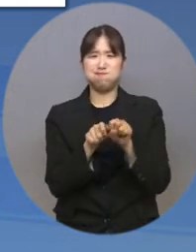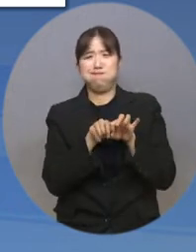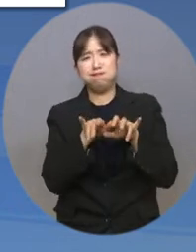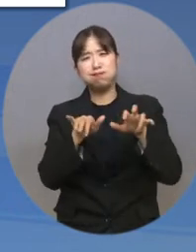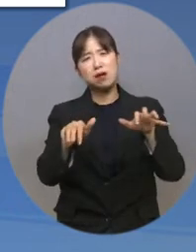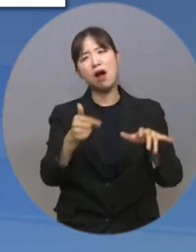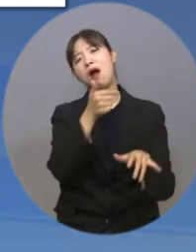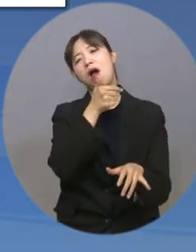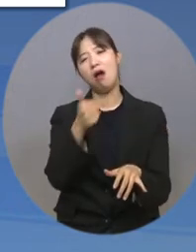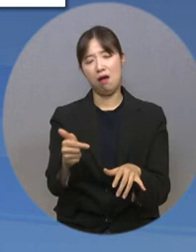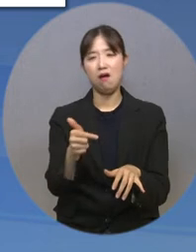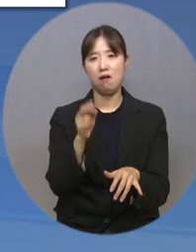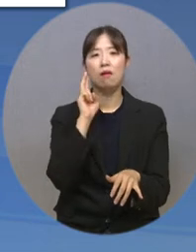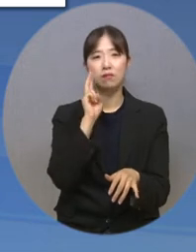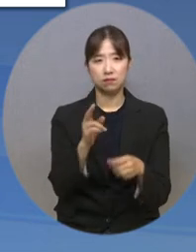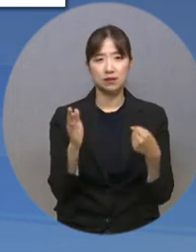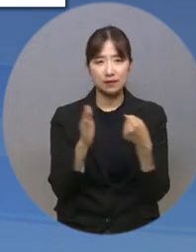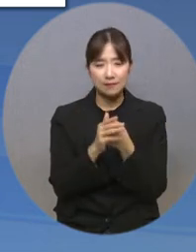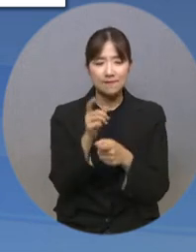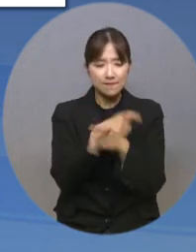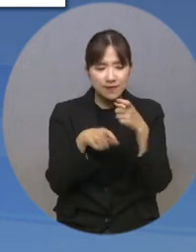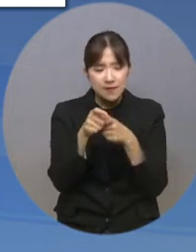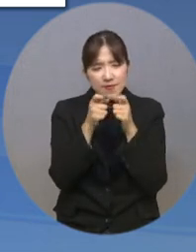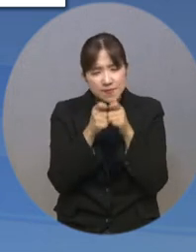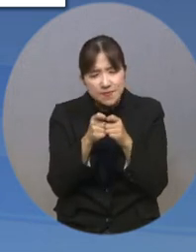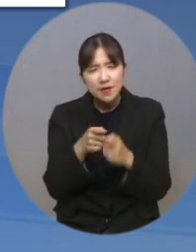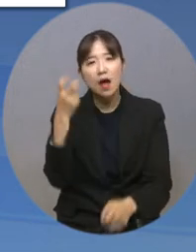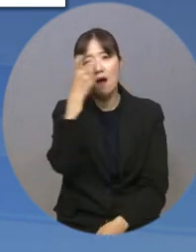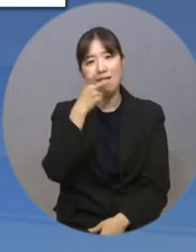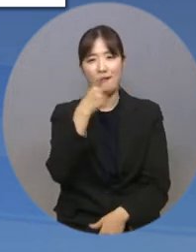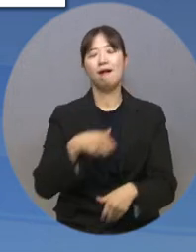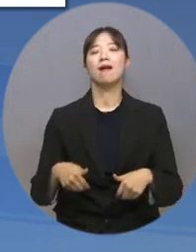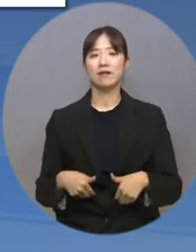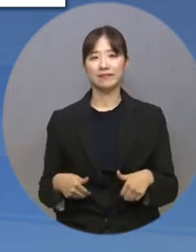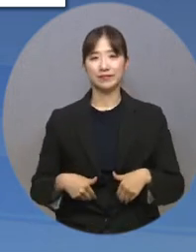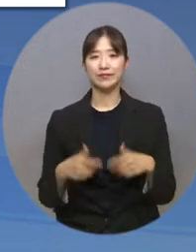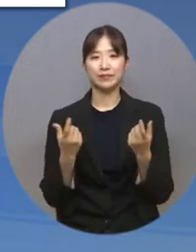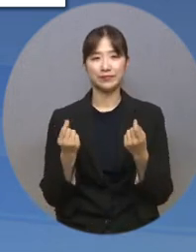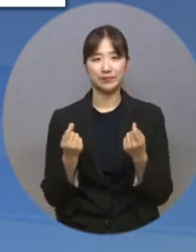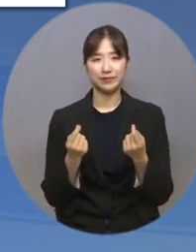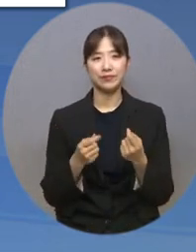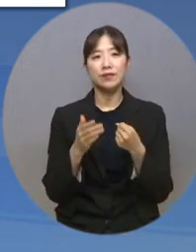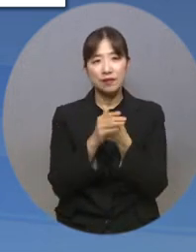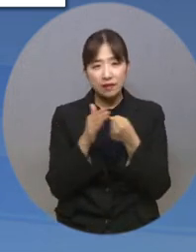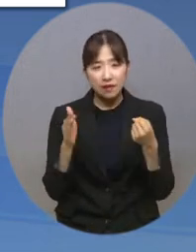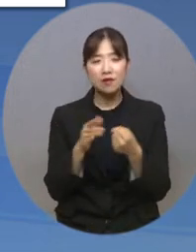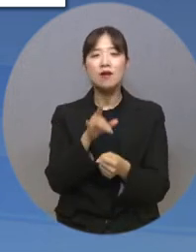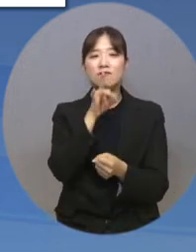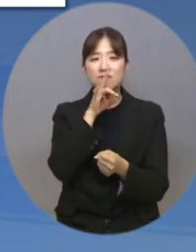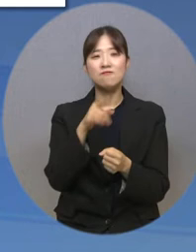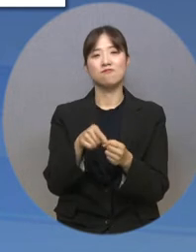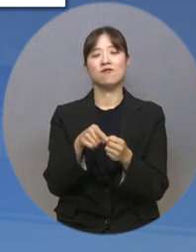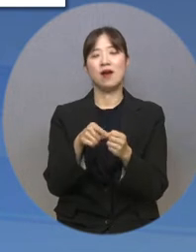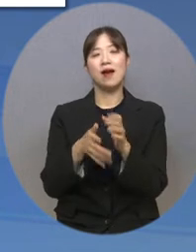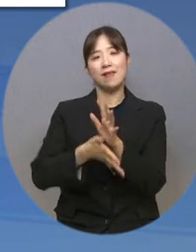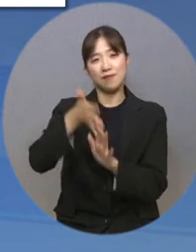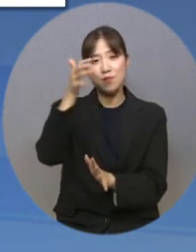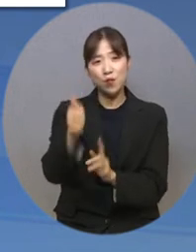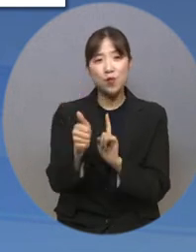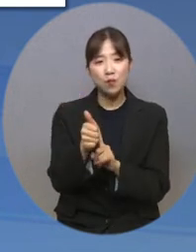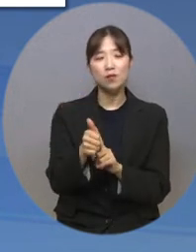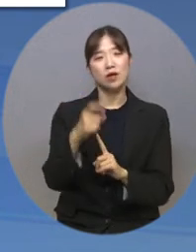확산되는 특징을 가지고 있어 보다 세심한 관리와 주의가 필요합니다. 이에 중대본은 정신건강